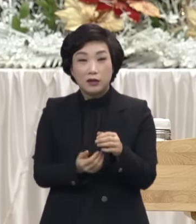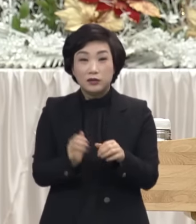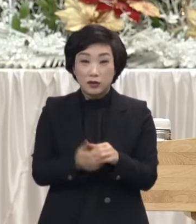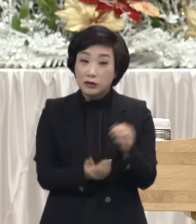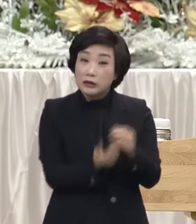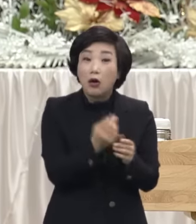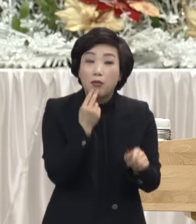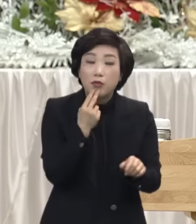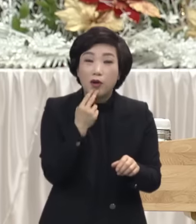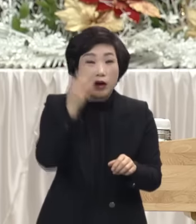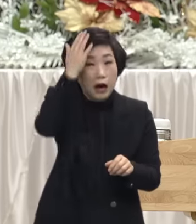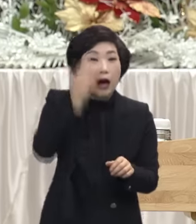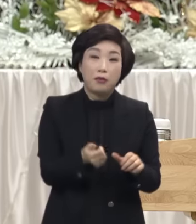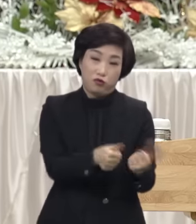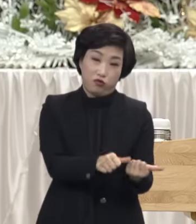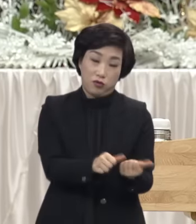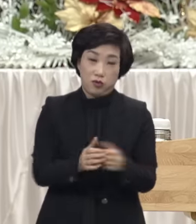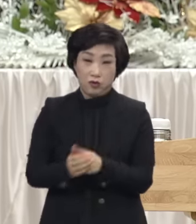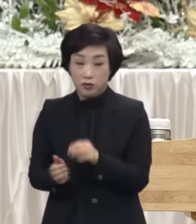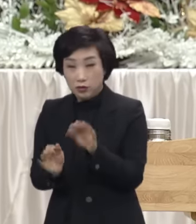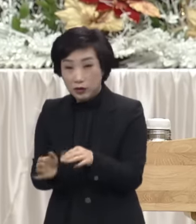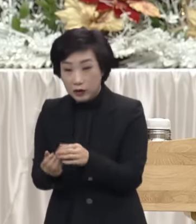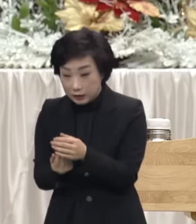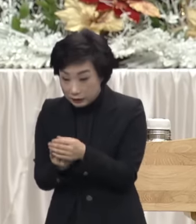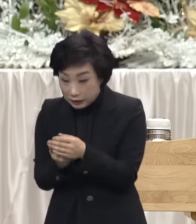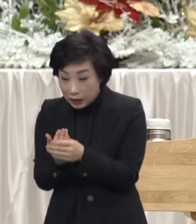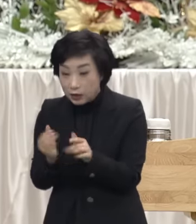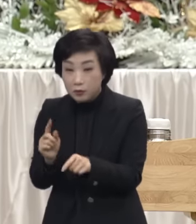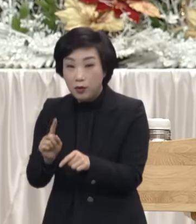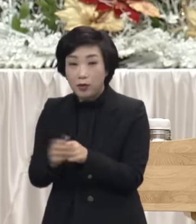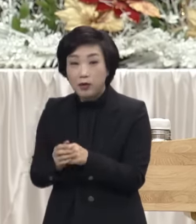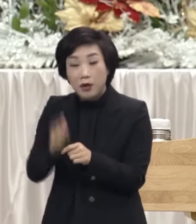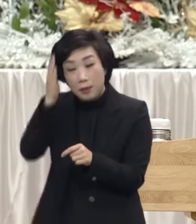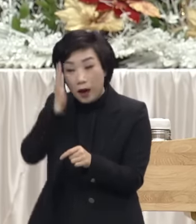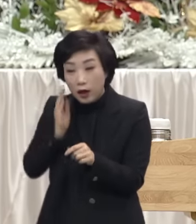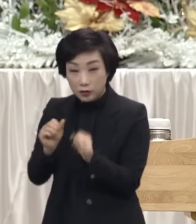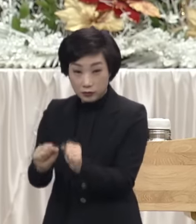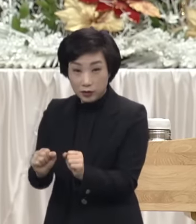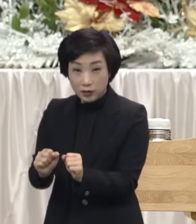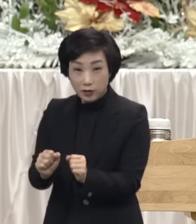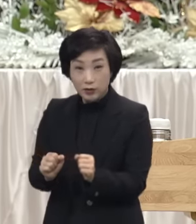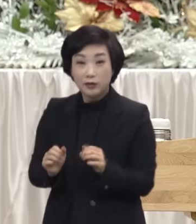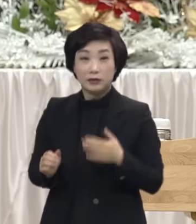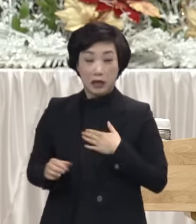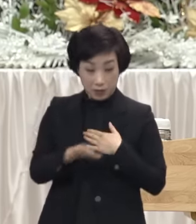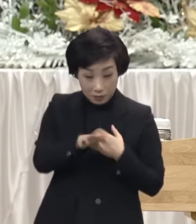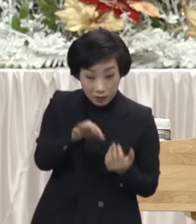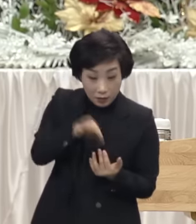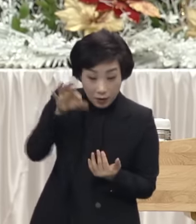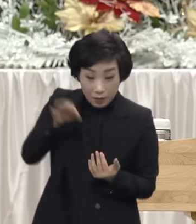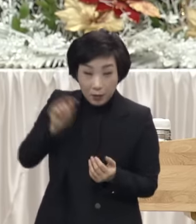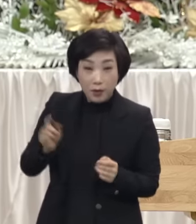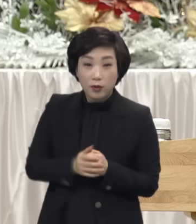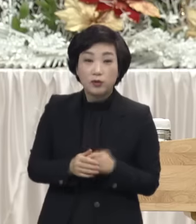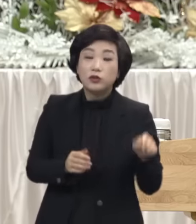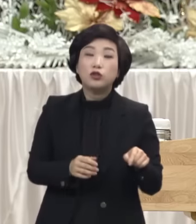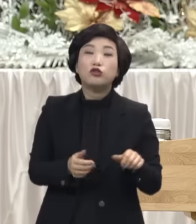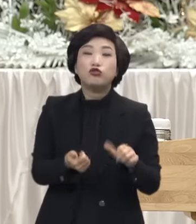죽었고 나는 씨는 그 땅콩과 또 이렇게 살아있습니다. 집어내는 것은 똑같이 죽은 것만